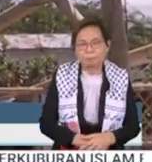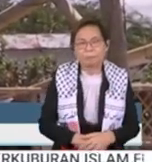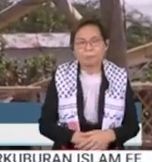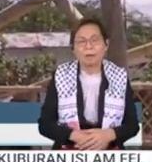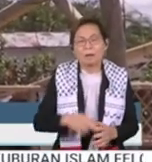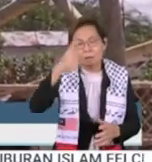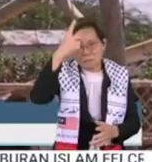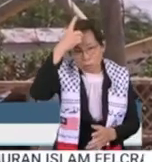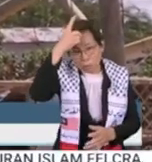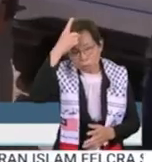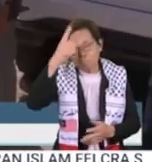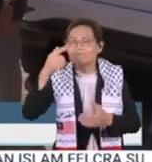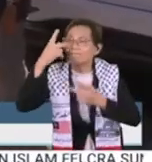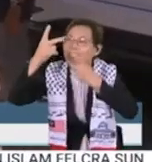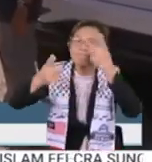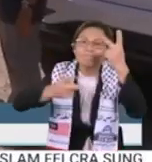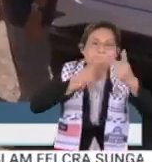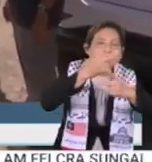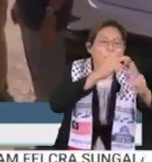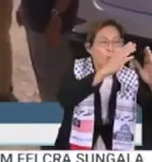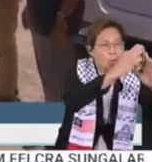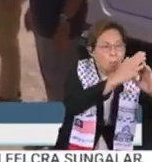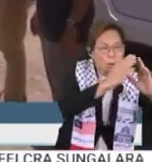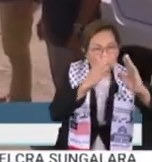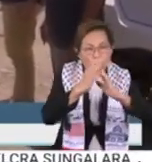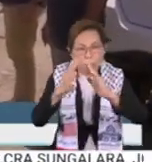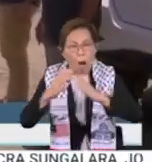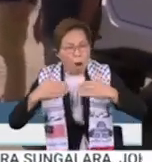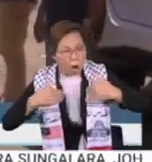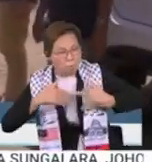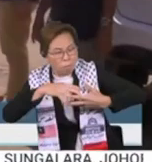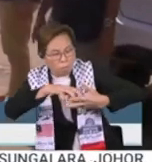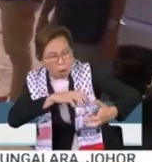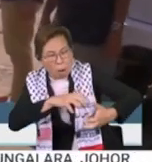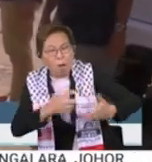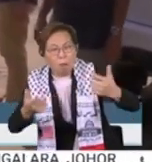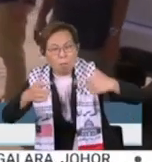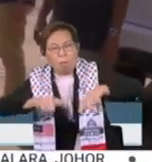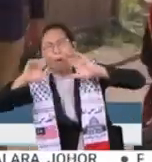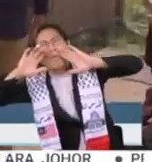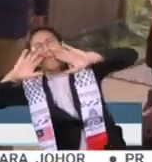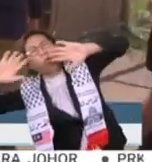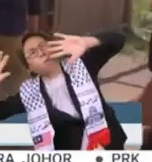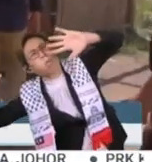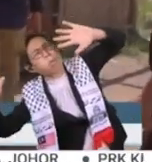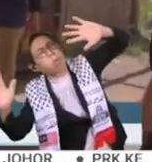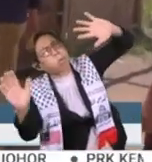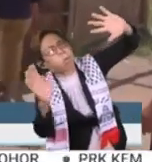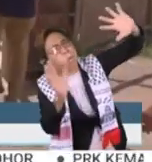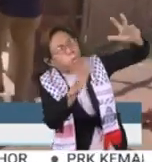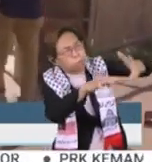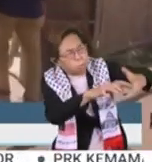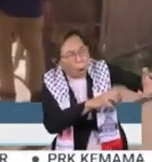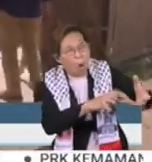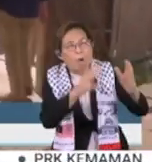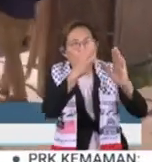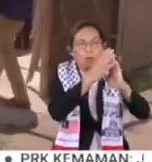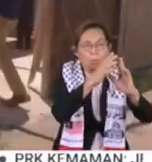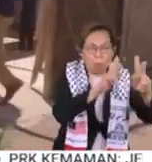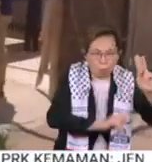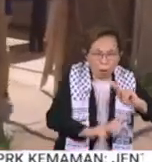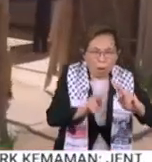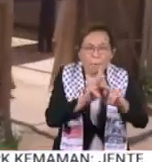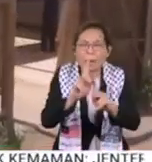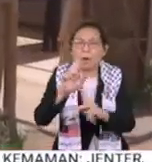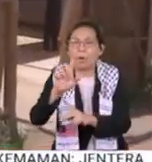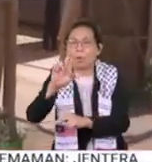Dato' Ruslan berkesempatan meninjau beberapa buah rumah yang mengalami kerosakan dalam kejadian angin kencang tersebut, melibatkan rumah penduduk